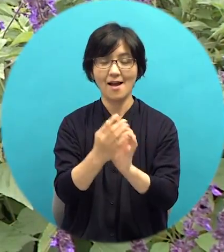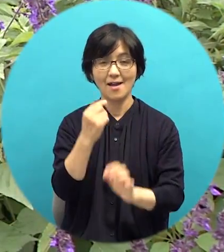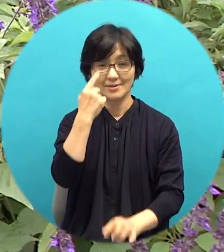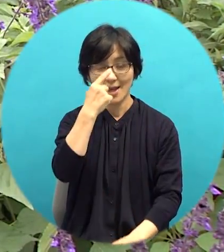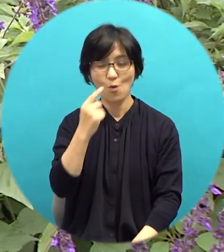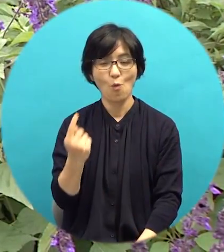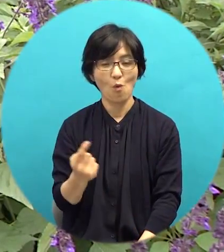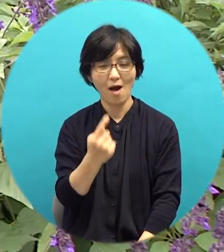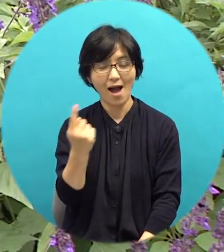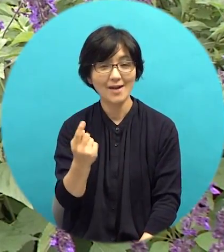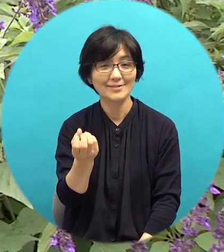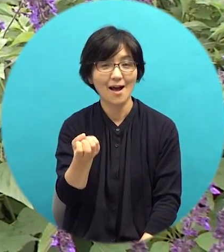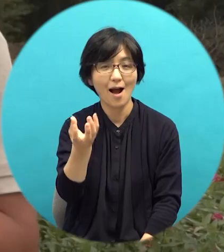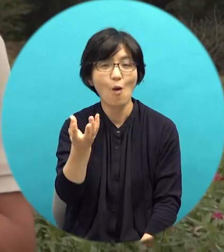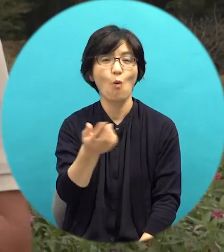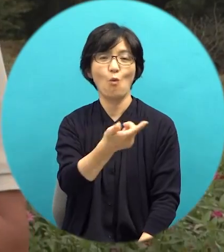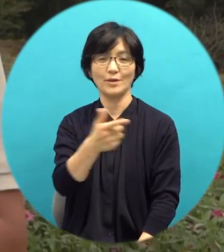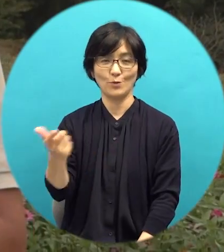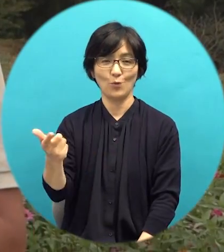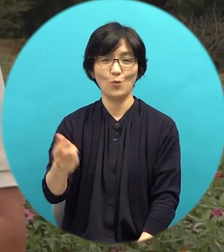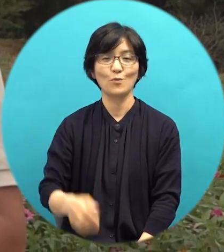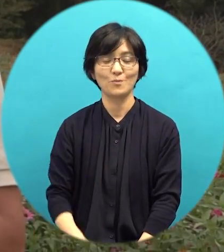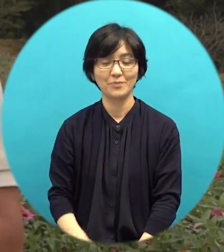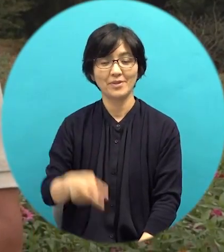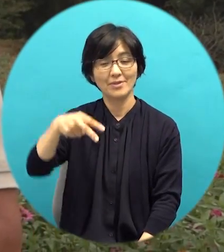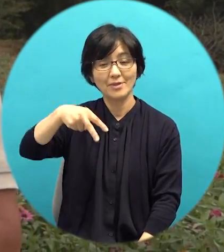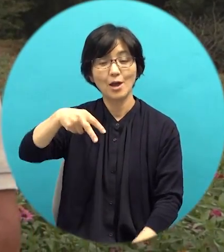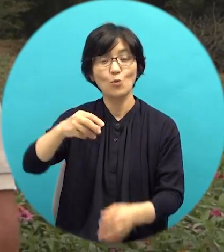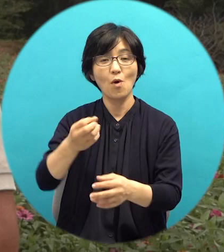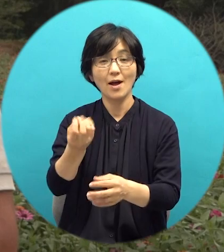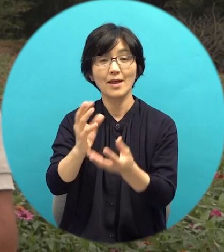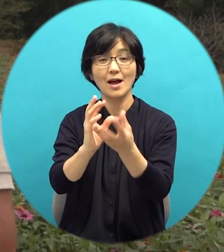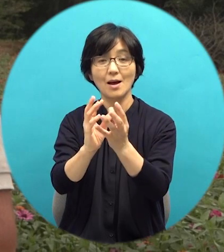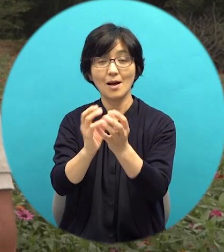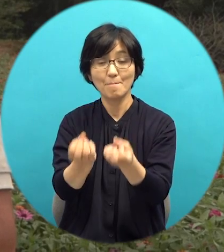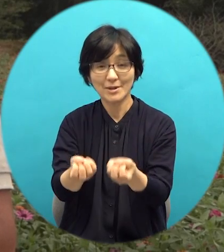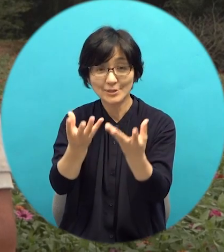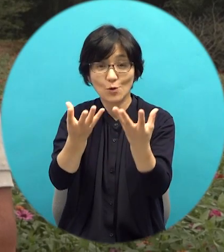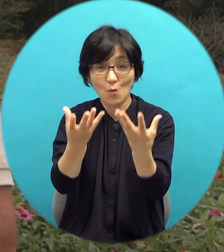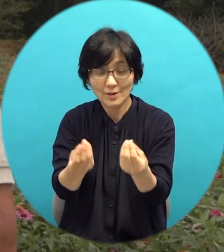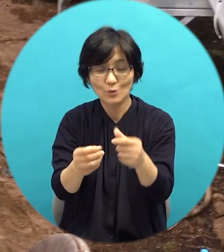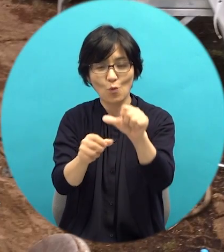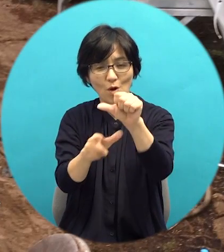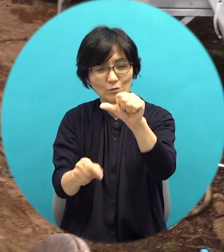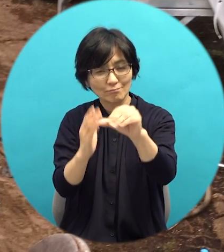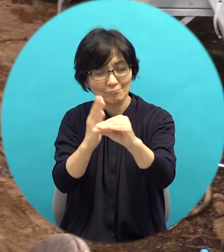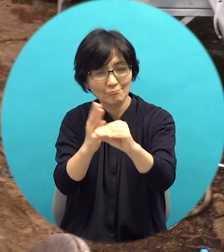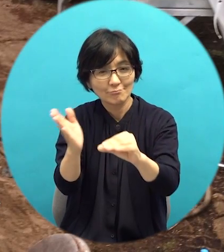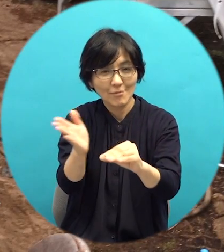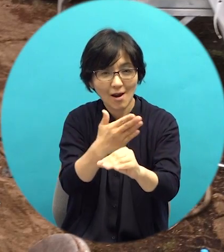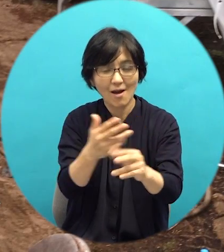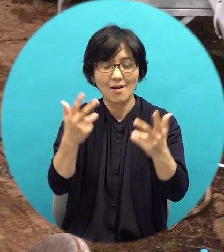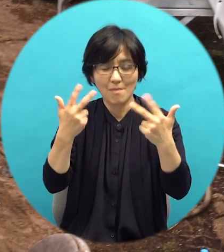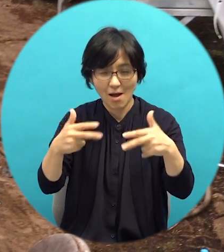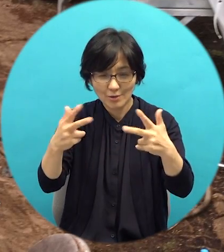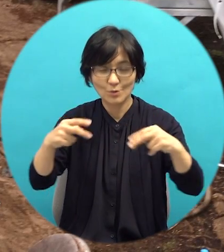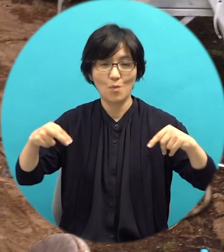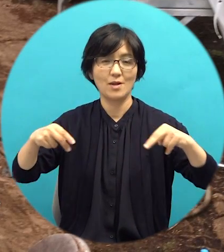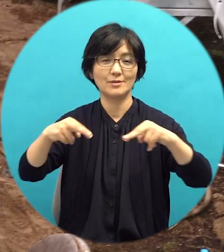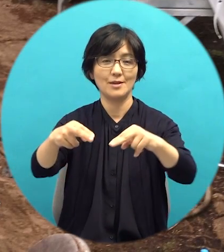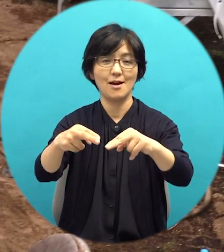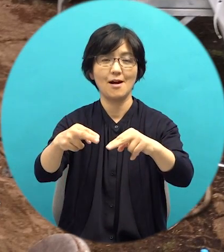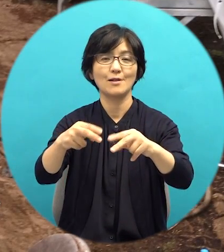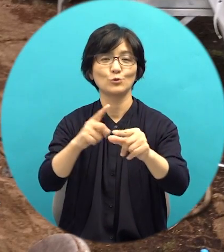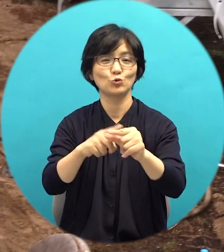顔などです。菜の花祭りが終わる5月中旬より毎週ボランティアさんを中心